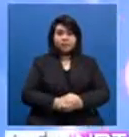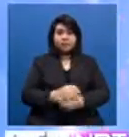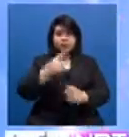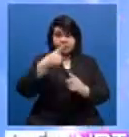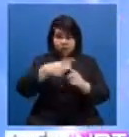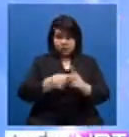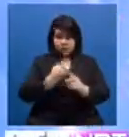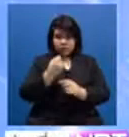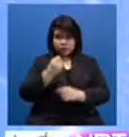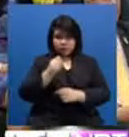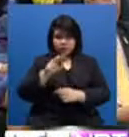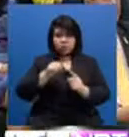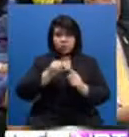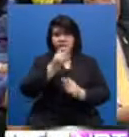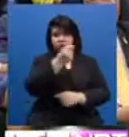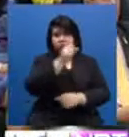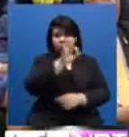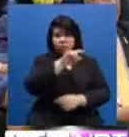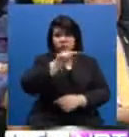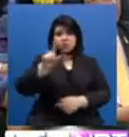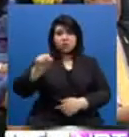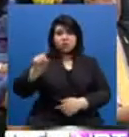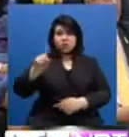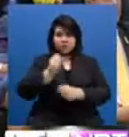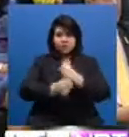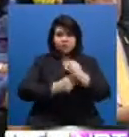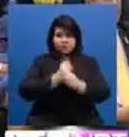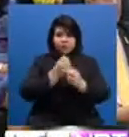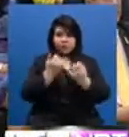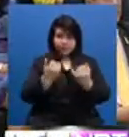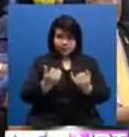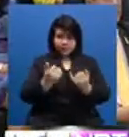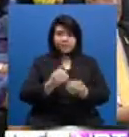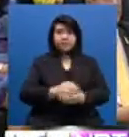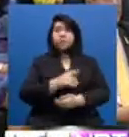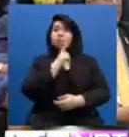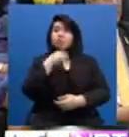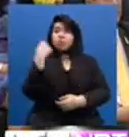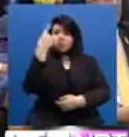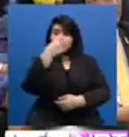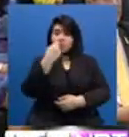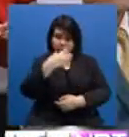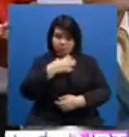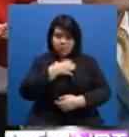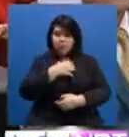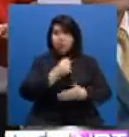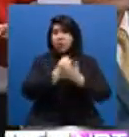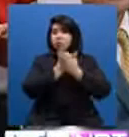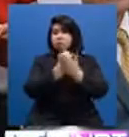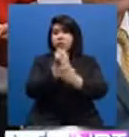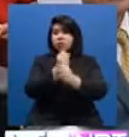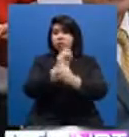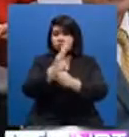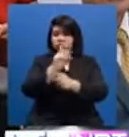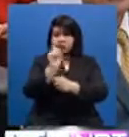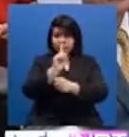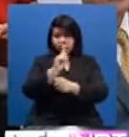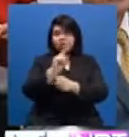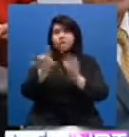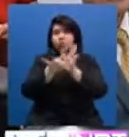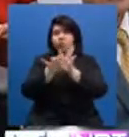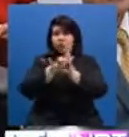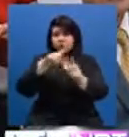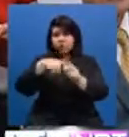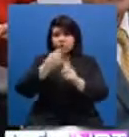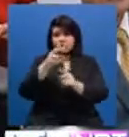วันที่ 19-21ธันวาคม2557ผู้มีจิตศรัทธาร่วมบริจาคได้จนถึงวันที่ 18ธันวาคมนี้